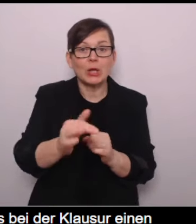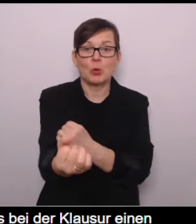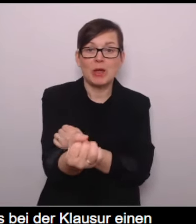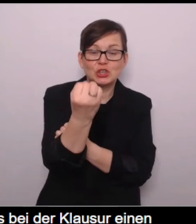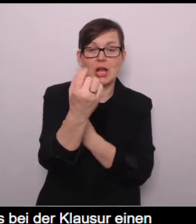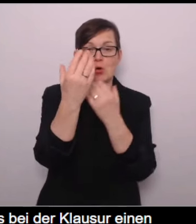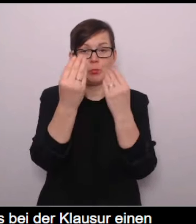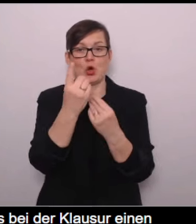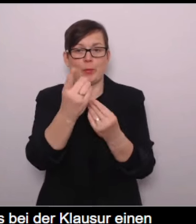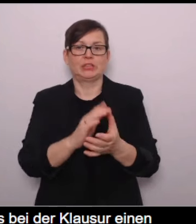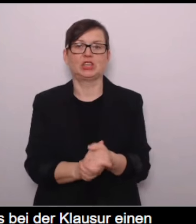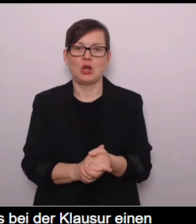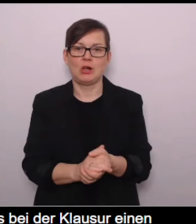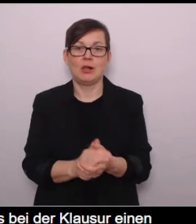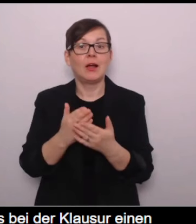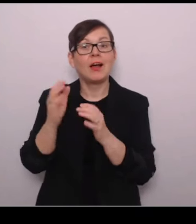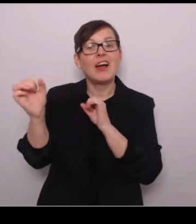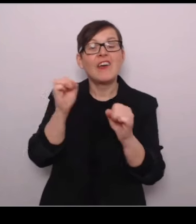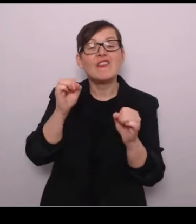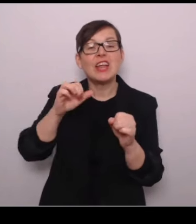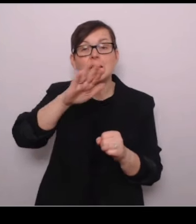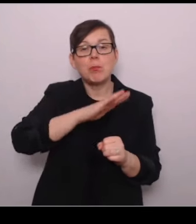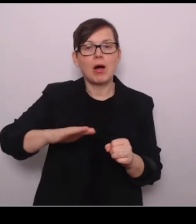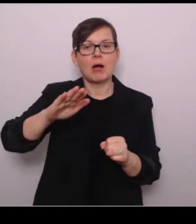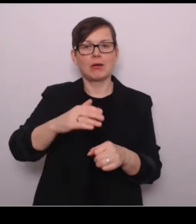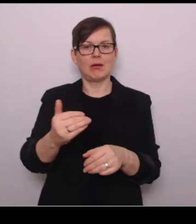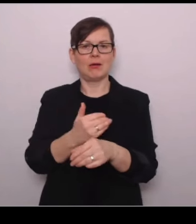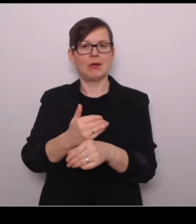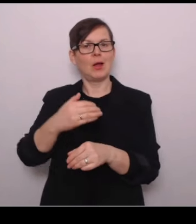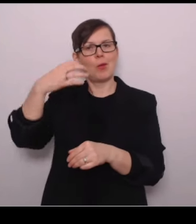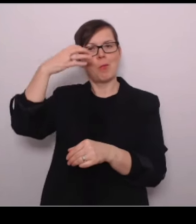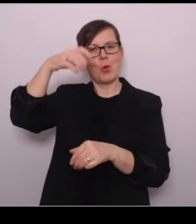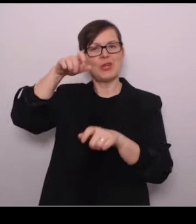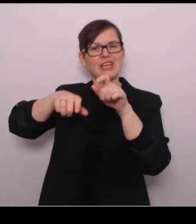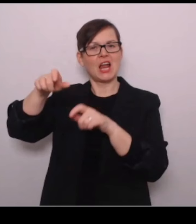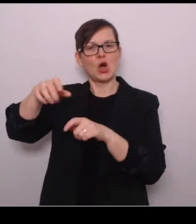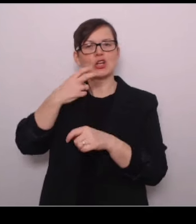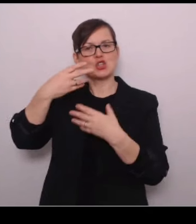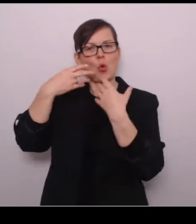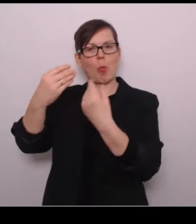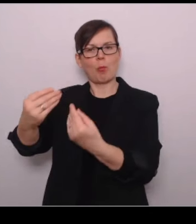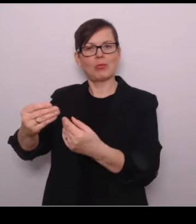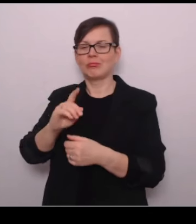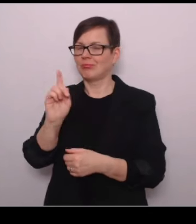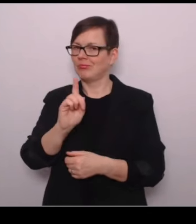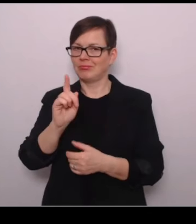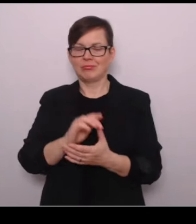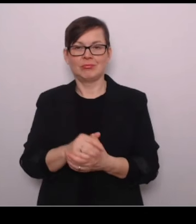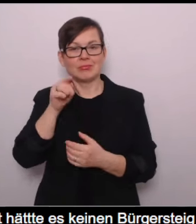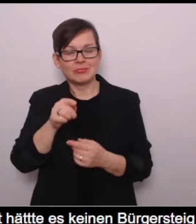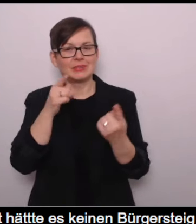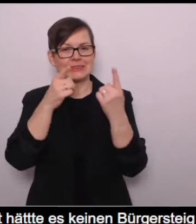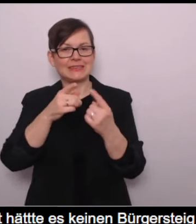veränderten Energiesituation, dem Klimaschutz und auch der Stärkung gerade der Region zu tun haben. Dieser Windpark dient ja nicht in erster Linie dazu, jetzt